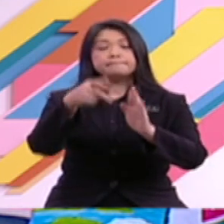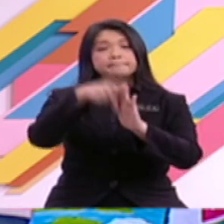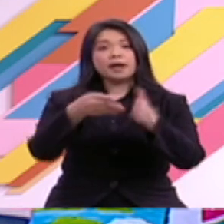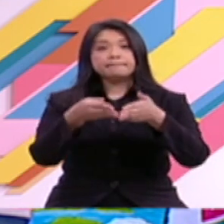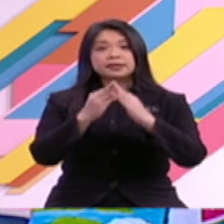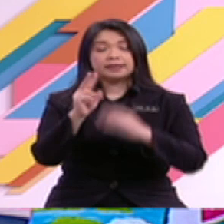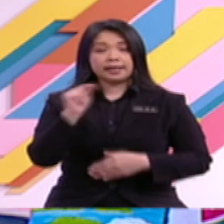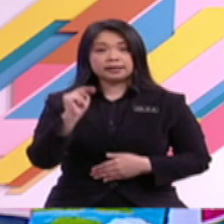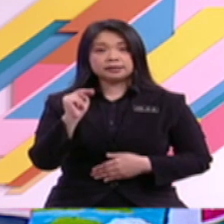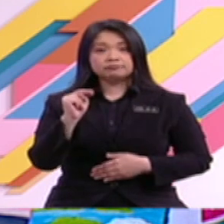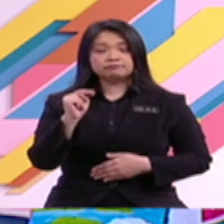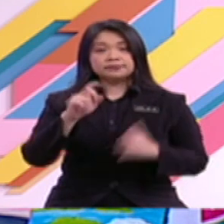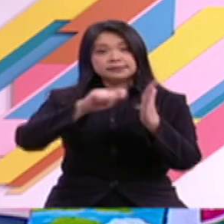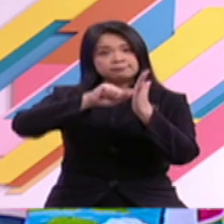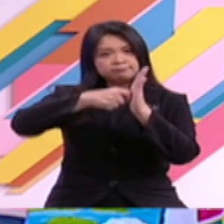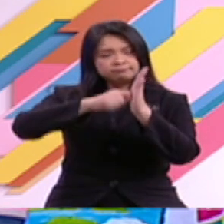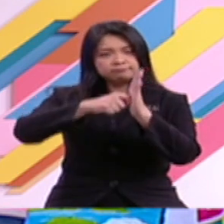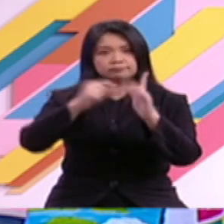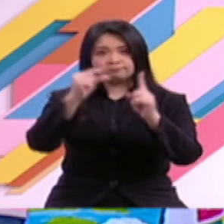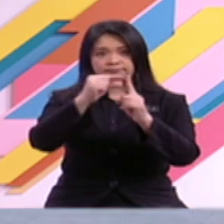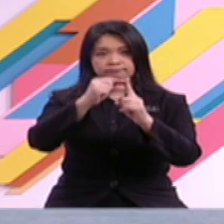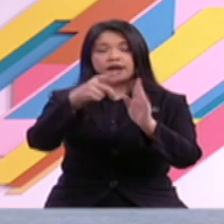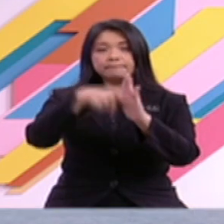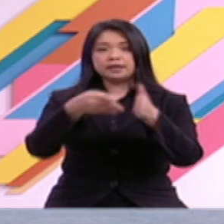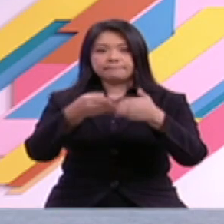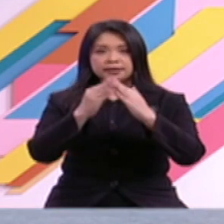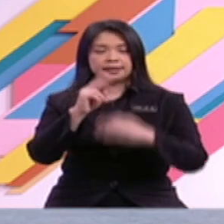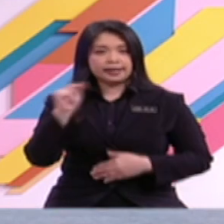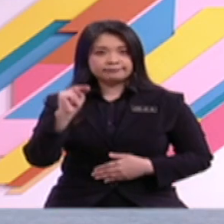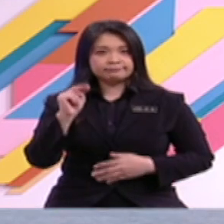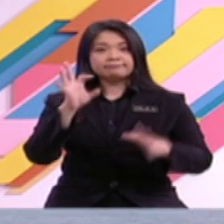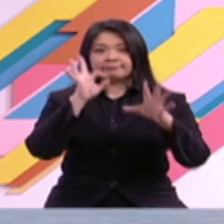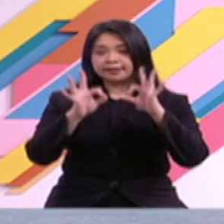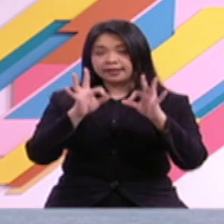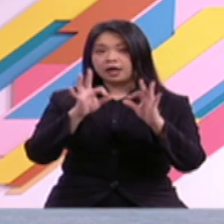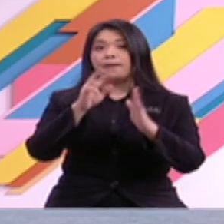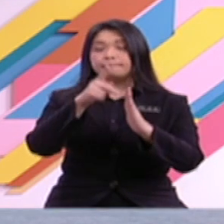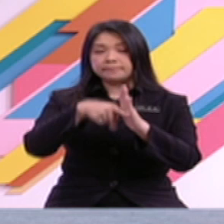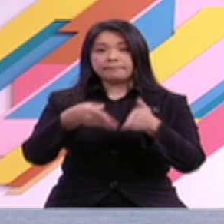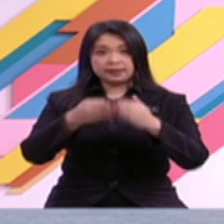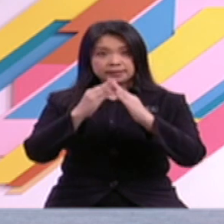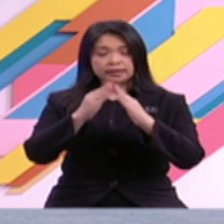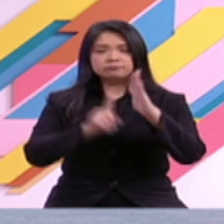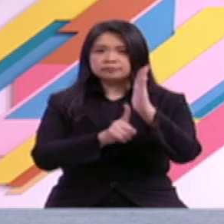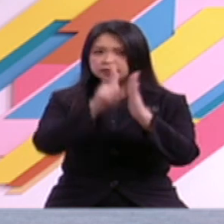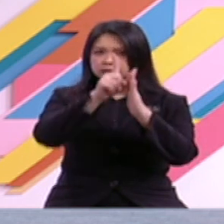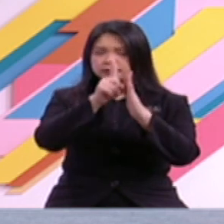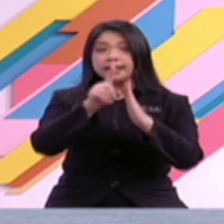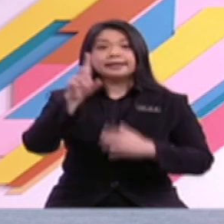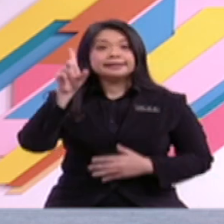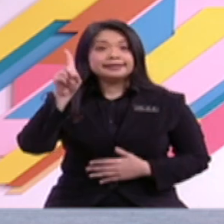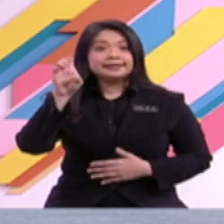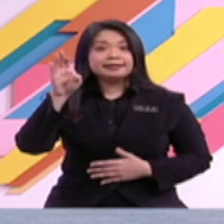qq87 elah permintaan kalau permintaan meningkat sebenarnya kita nak kawen deflasi kalori